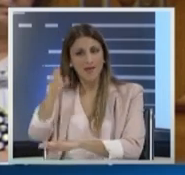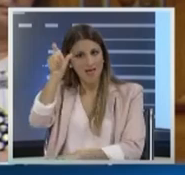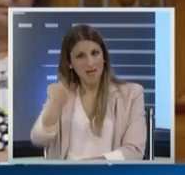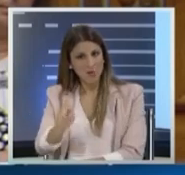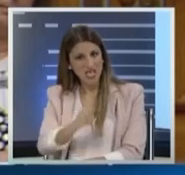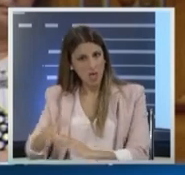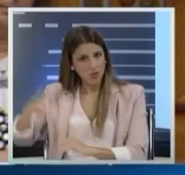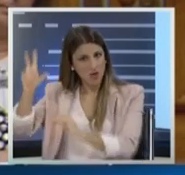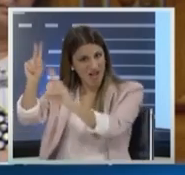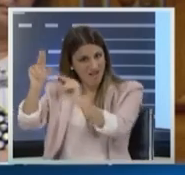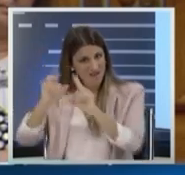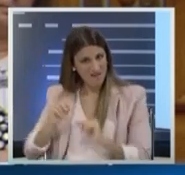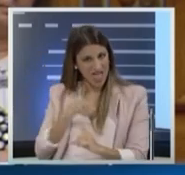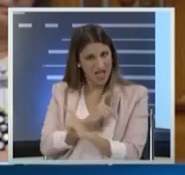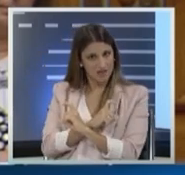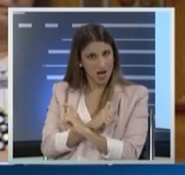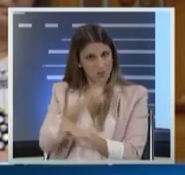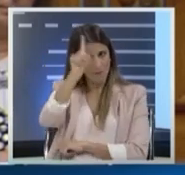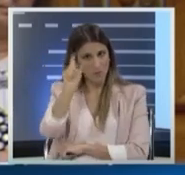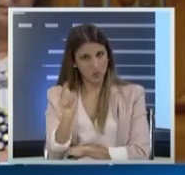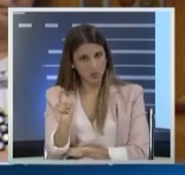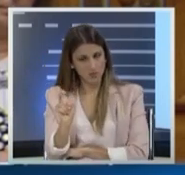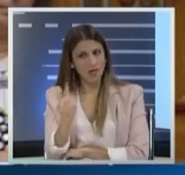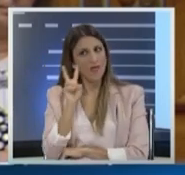ατζέντα ακραία νεοφιλελεύθερη και συντηρητική.